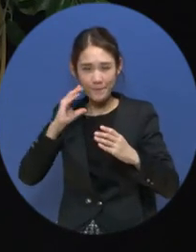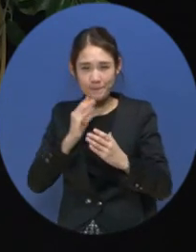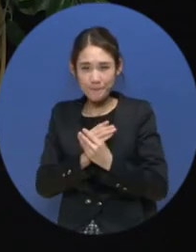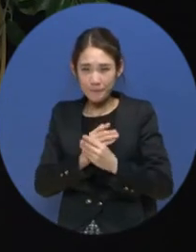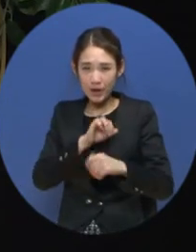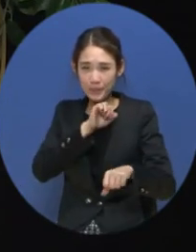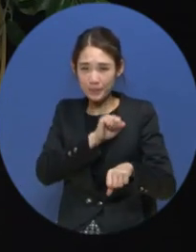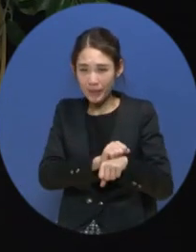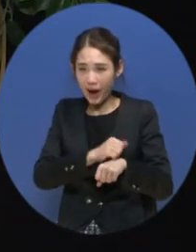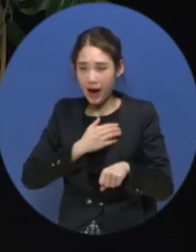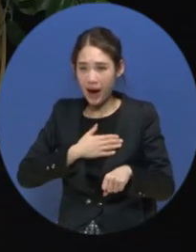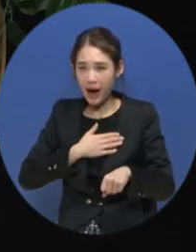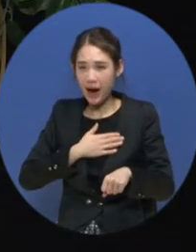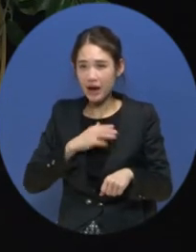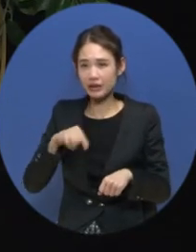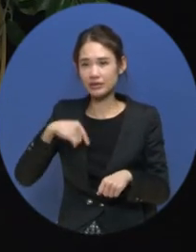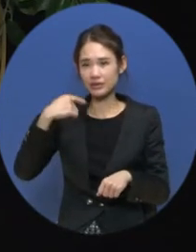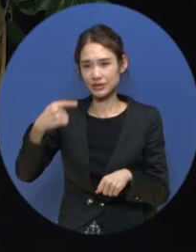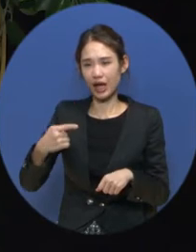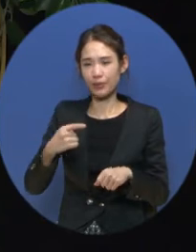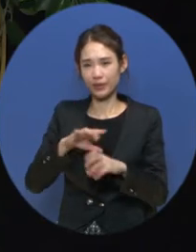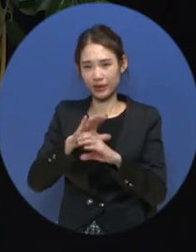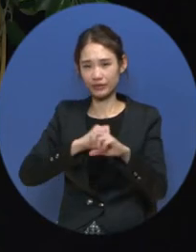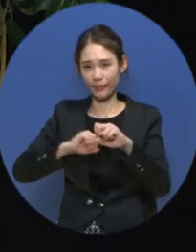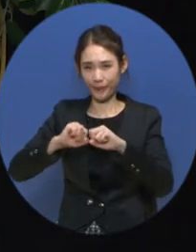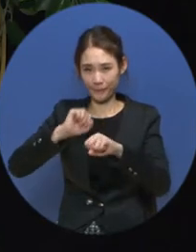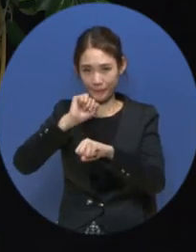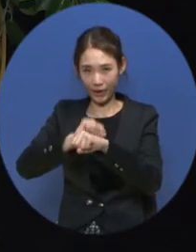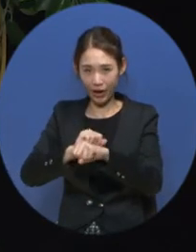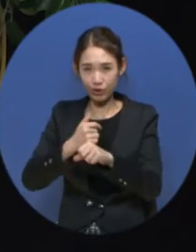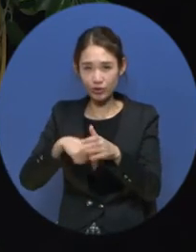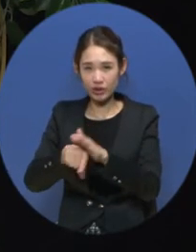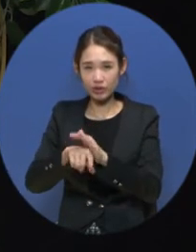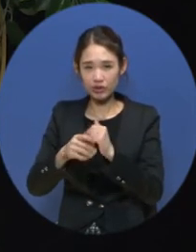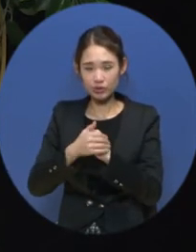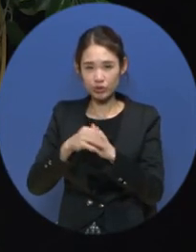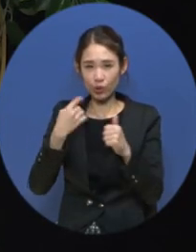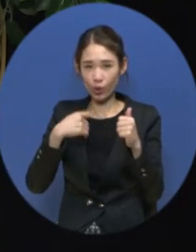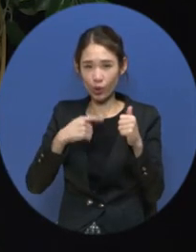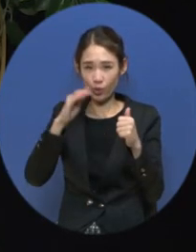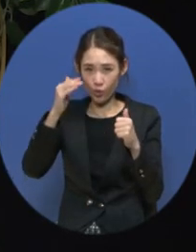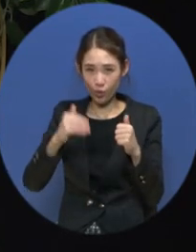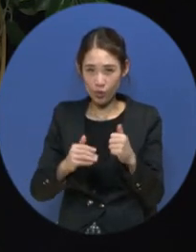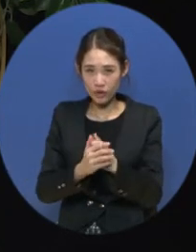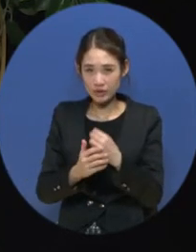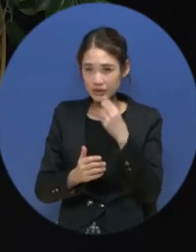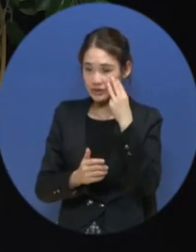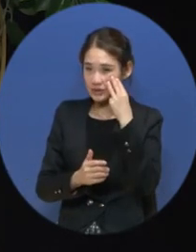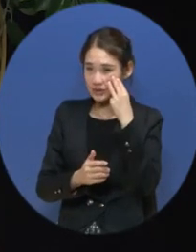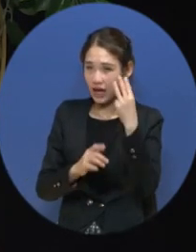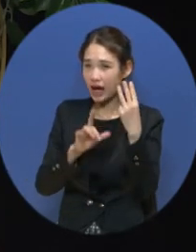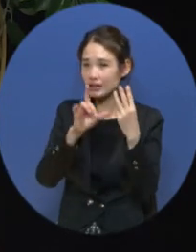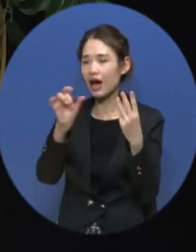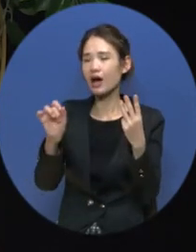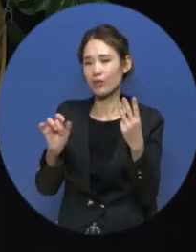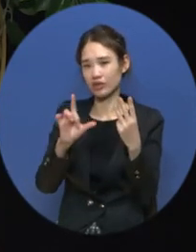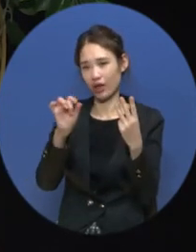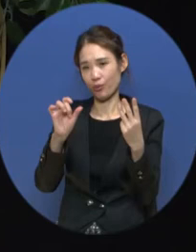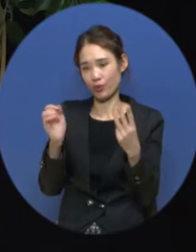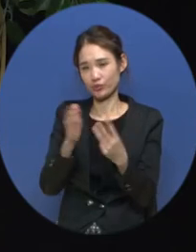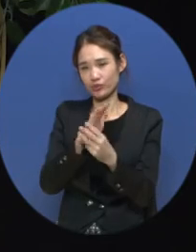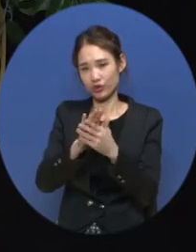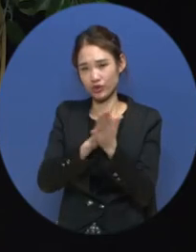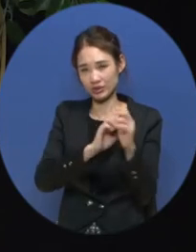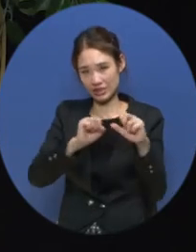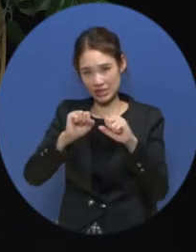있어야 이렇게 융통성 있게 해줄 수 있는 그런 그 교육과정으로 3월부터